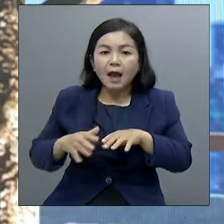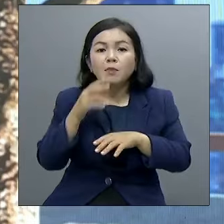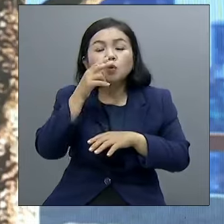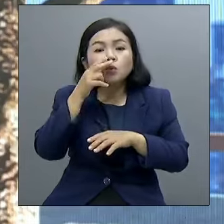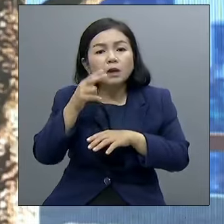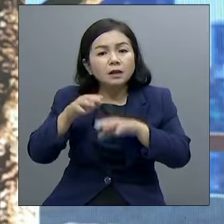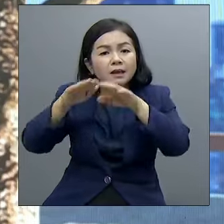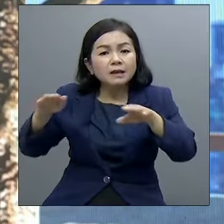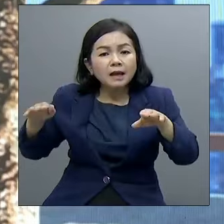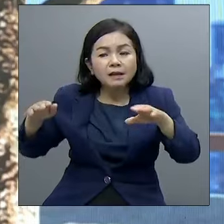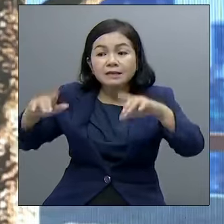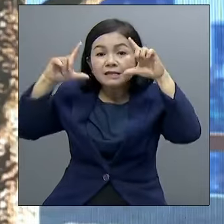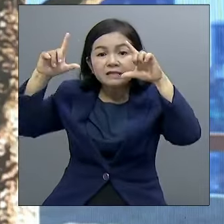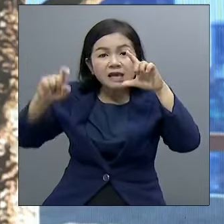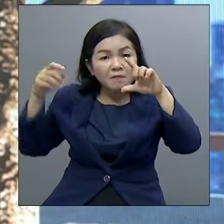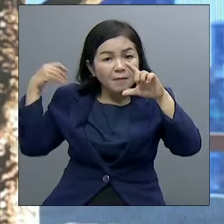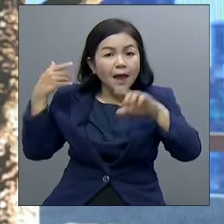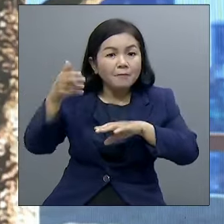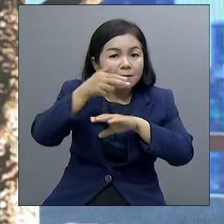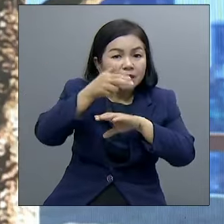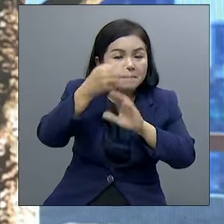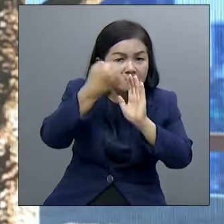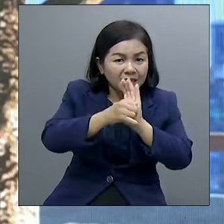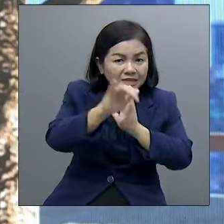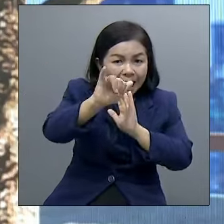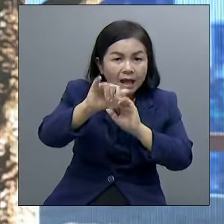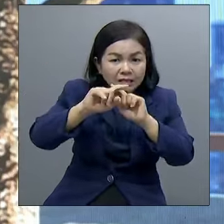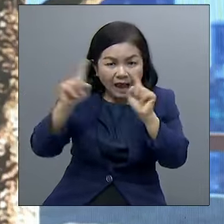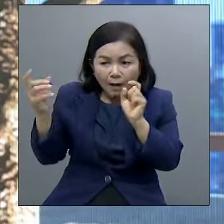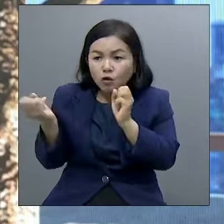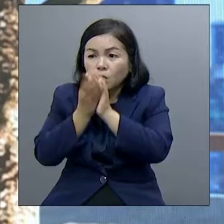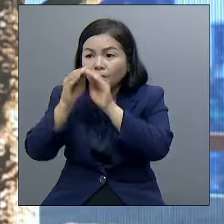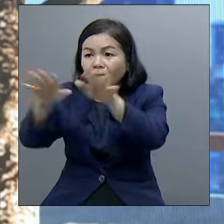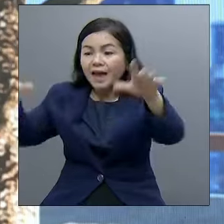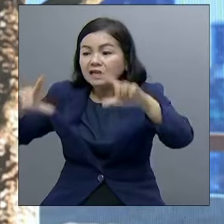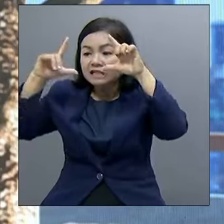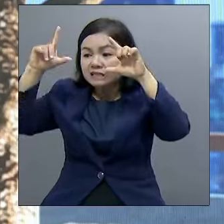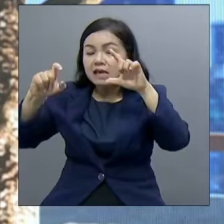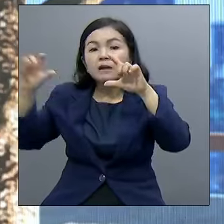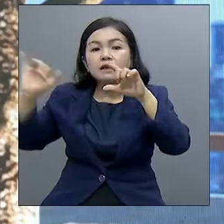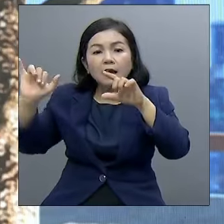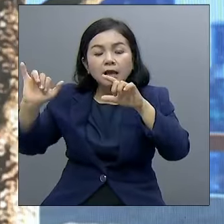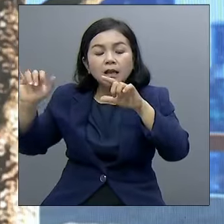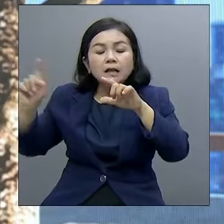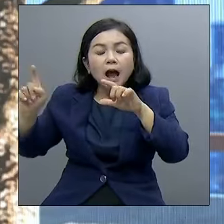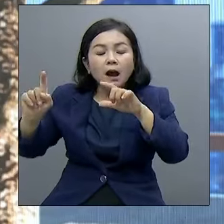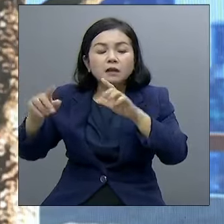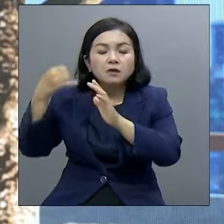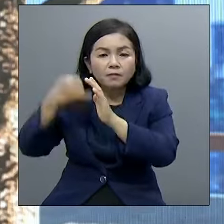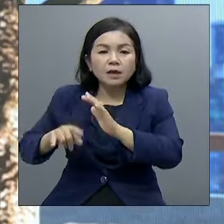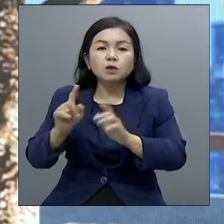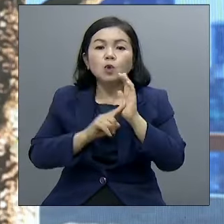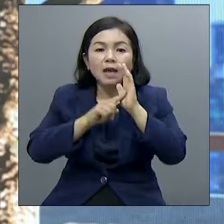ม่ใช่ว่าบันทึกแล้วผิดน ะ บันทึกไม่ผิดแต่บันทึกแล้วทำให้เด็กเสื่อมเสียเนี่ย ยกตัวอย่างเช่น ยกตัวอย่างเช่นถามว่าให้เด็กแก้ผ้